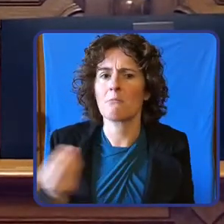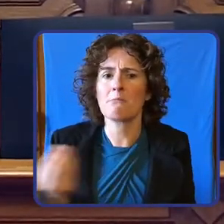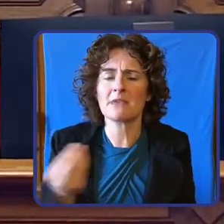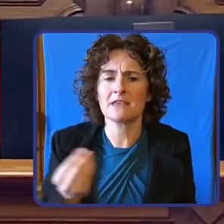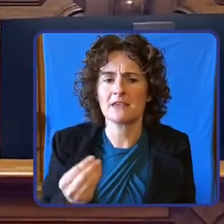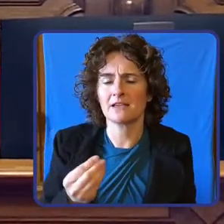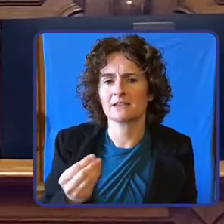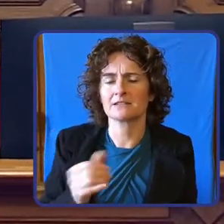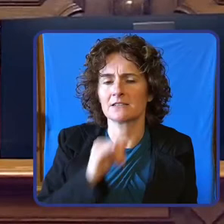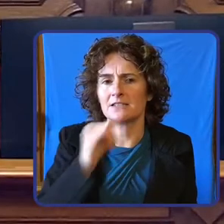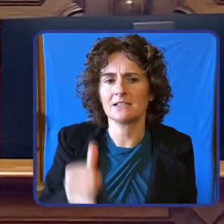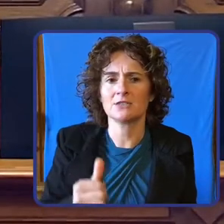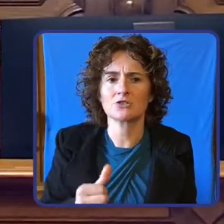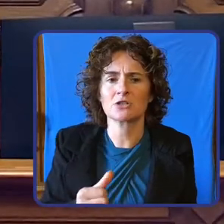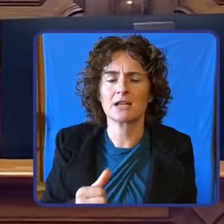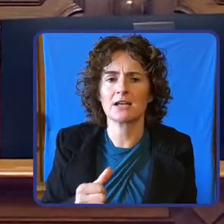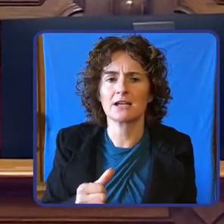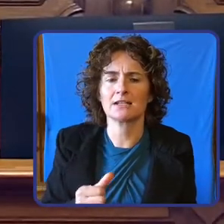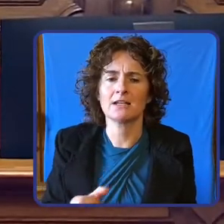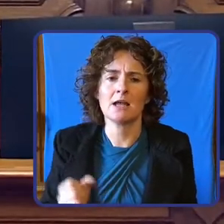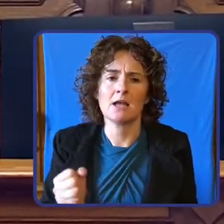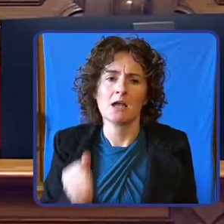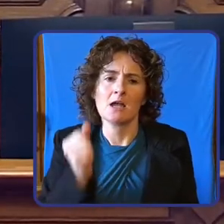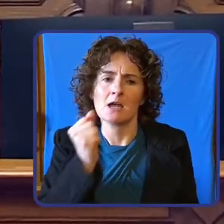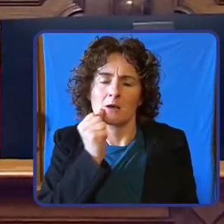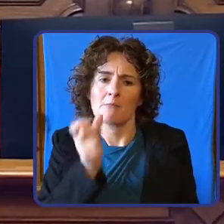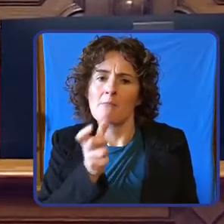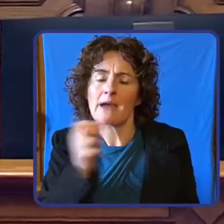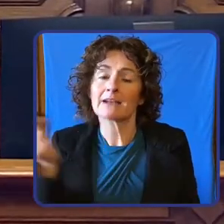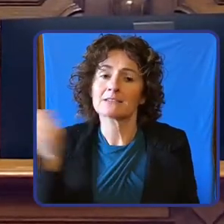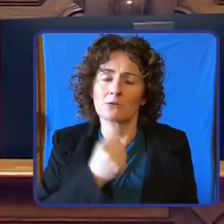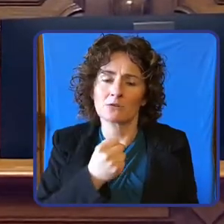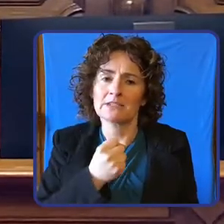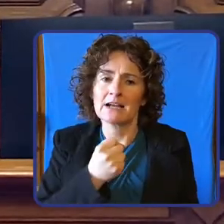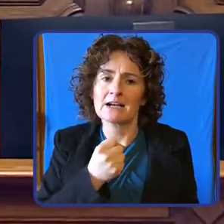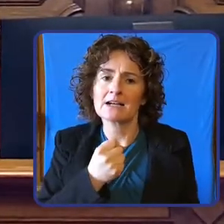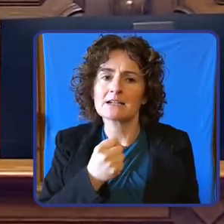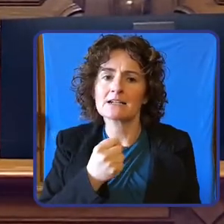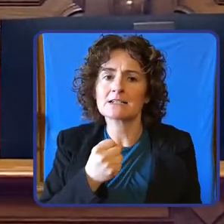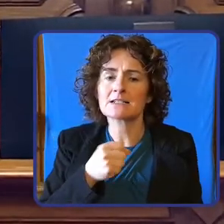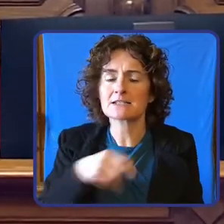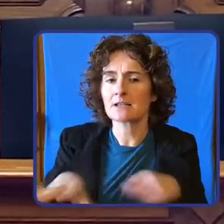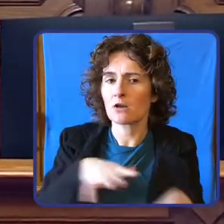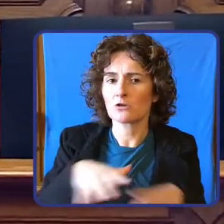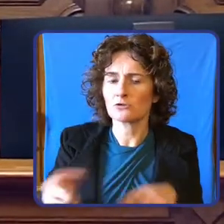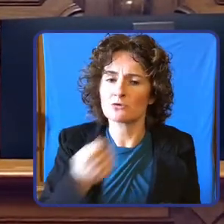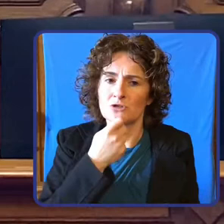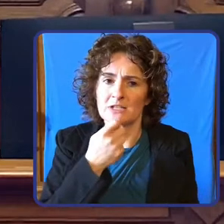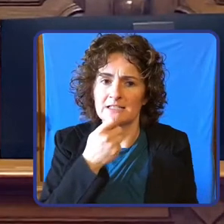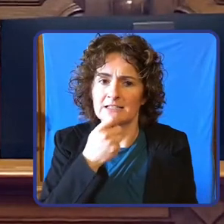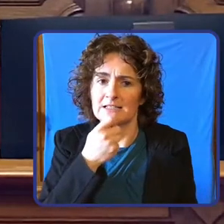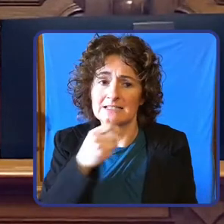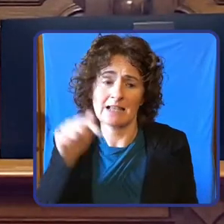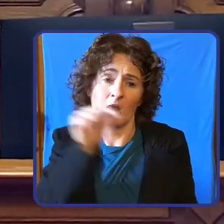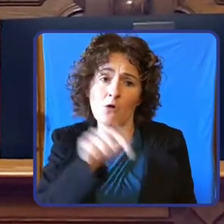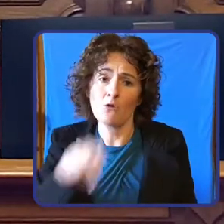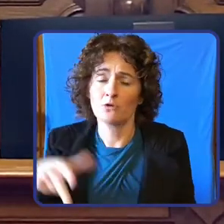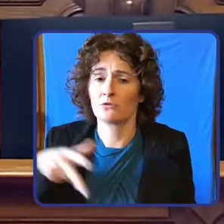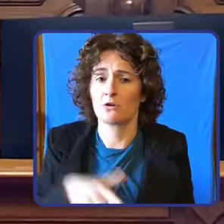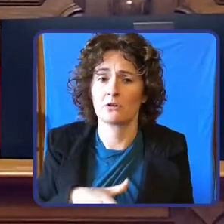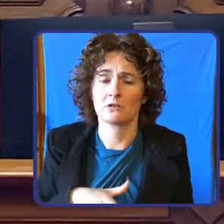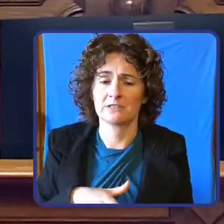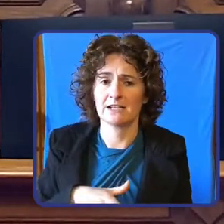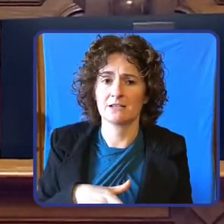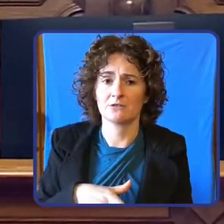mindig? Mi mindent megtettünk, ez a közgyűlés megszavazta az építési szabályzat módosítását, mindent megtettünk. Felőlünk épülhet. Valaki